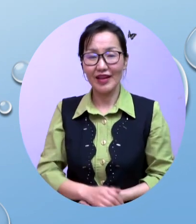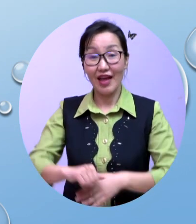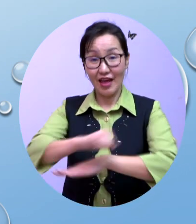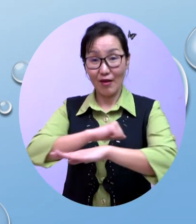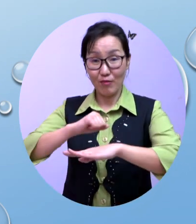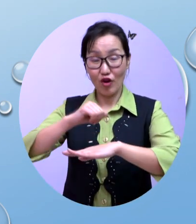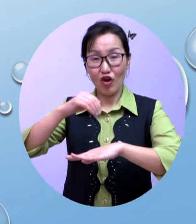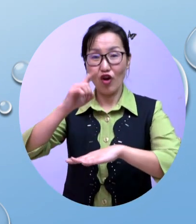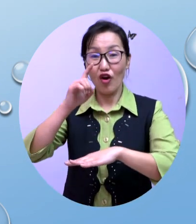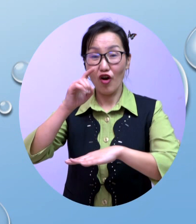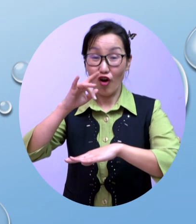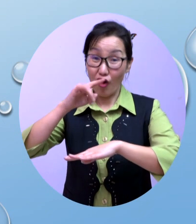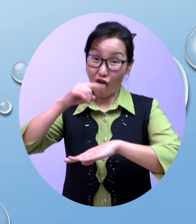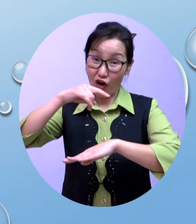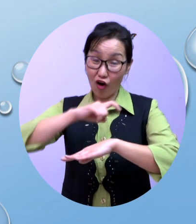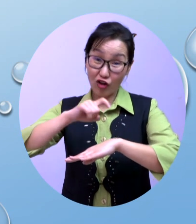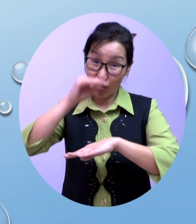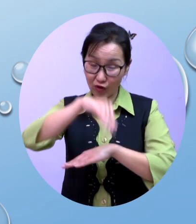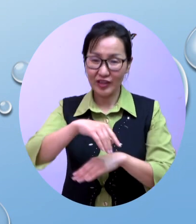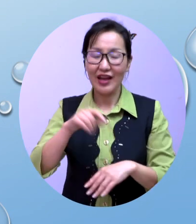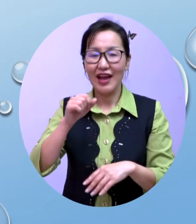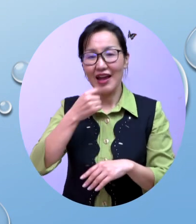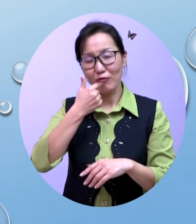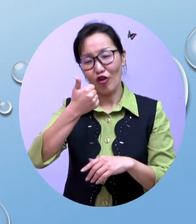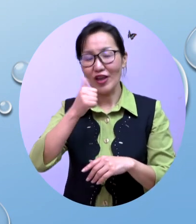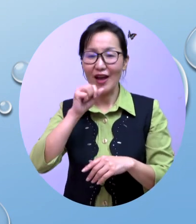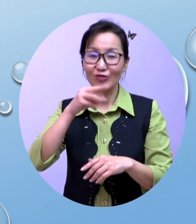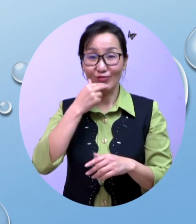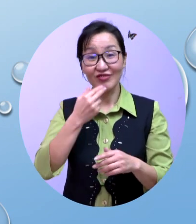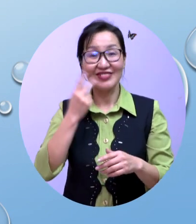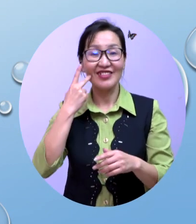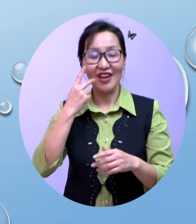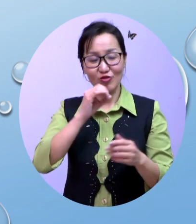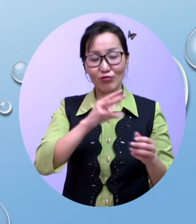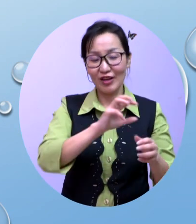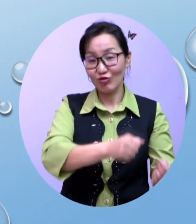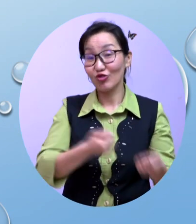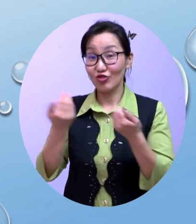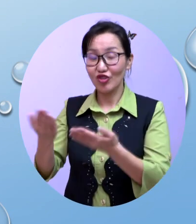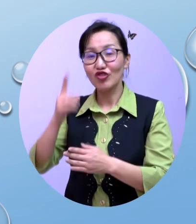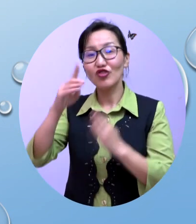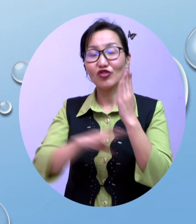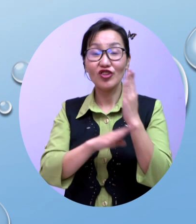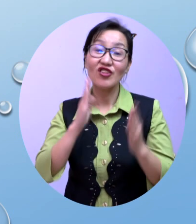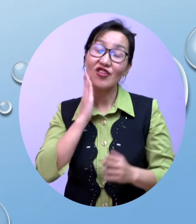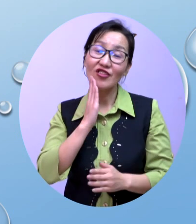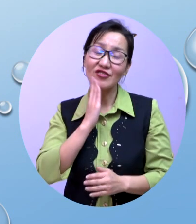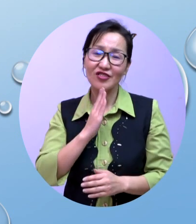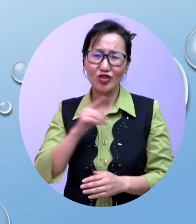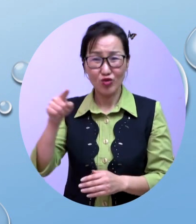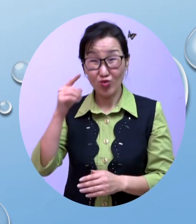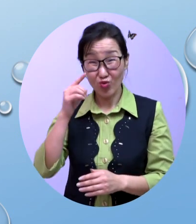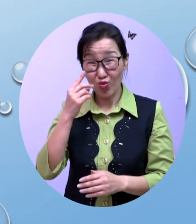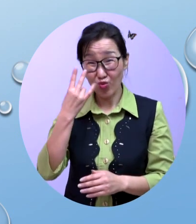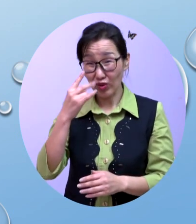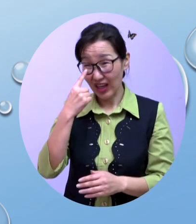Аймаг хот орвол алил амттай сайхнаа дэнзэн өвөөд зориулж авч ирнэ. Нэг өдөр ээж нь өвөөгийнх нь